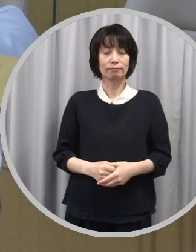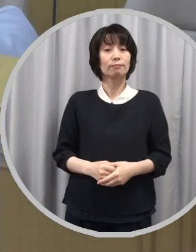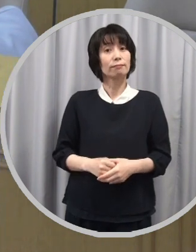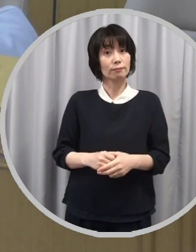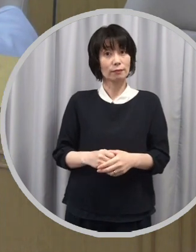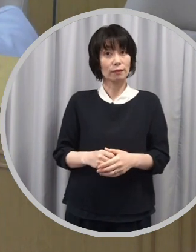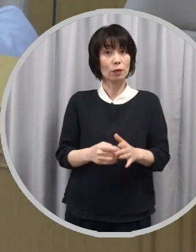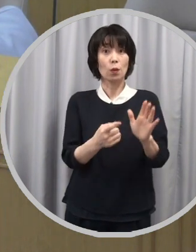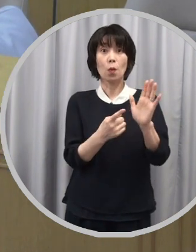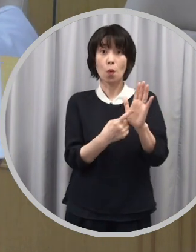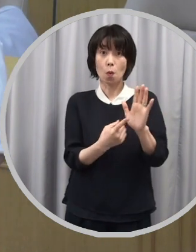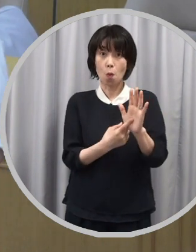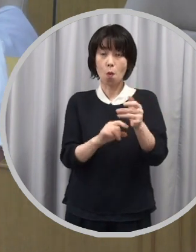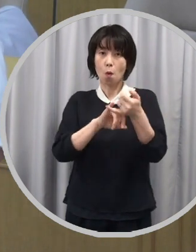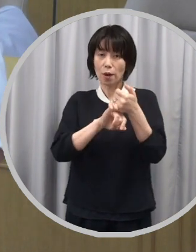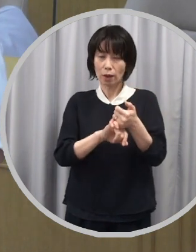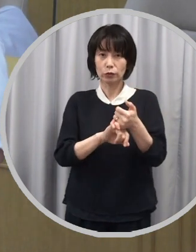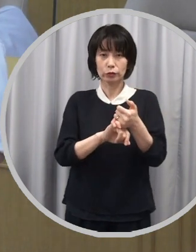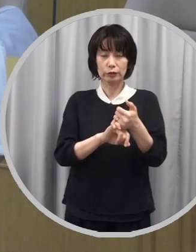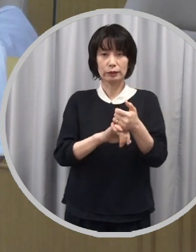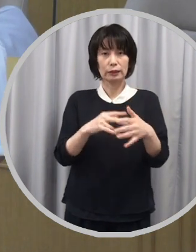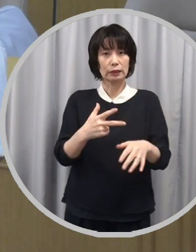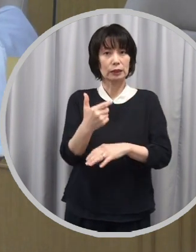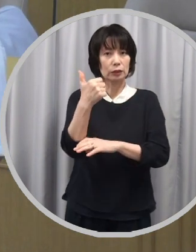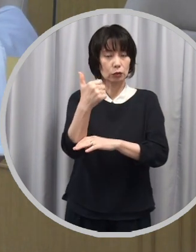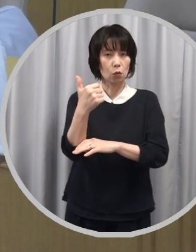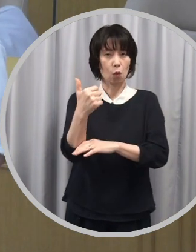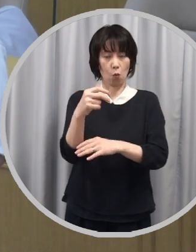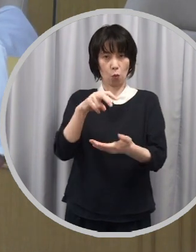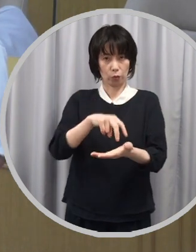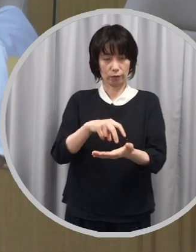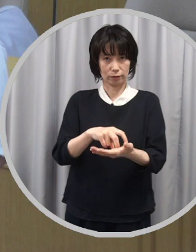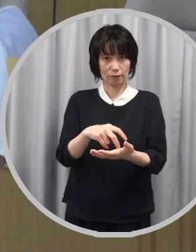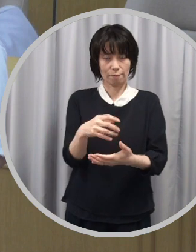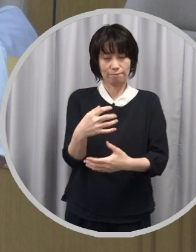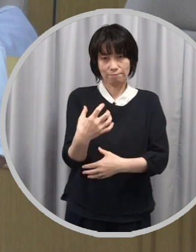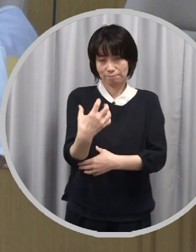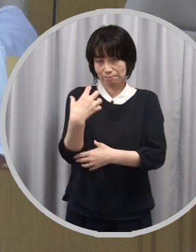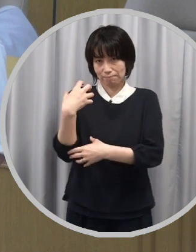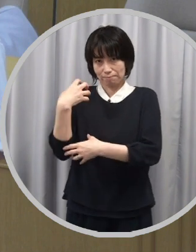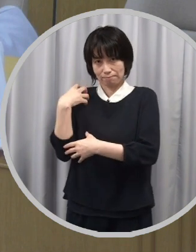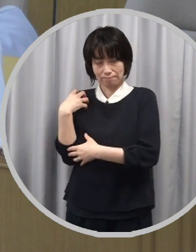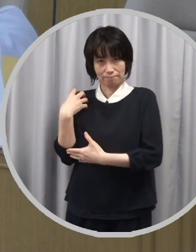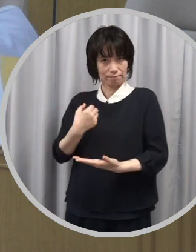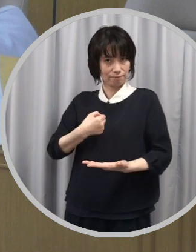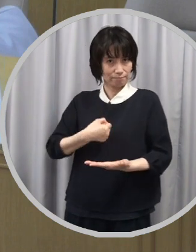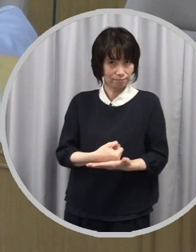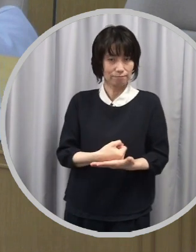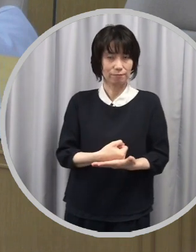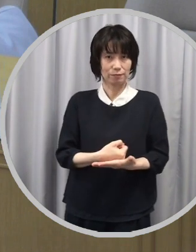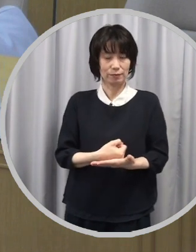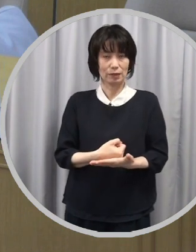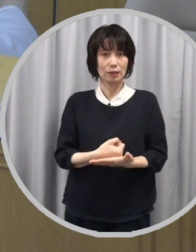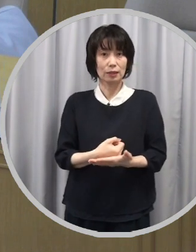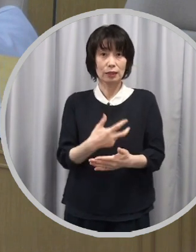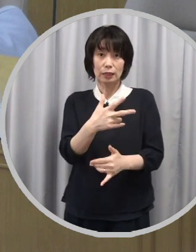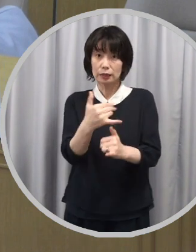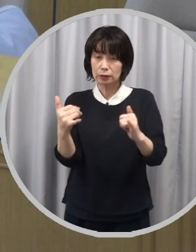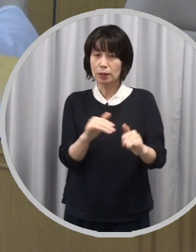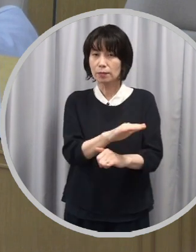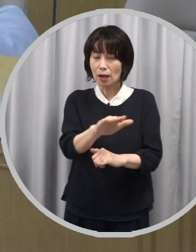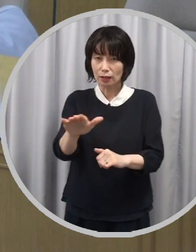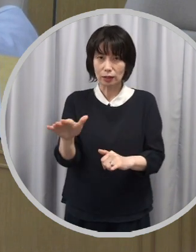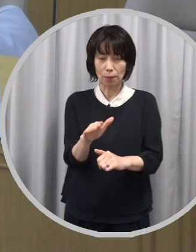これらの公約は市長として引き続いて重責を担う決意でもあり、また市民皆様と